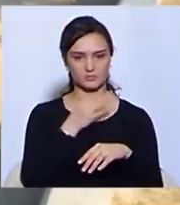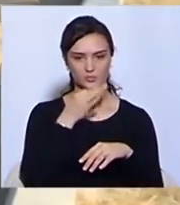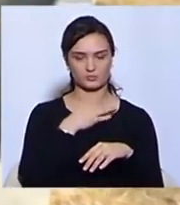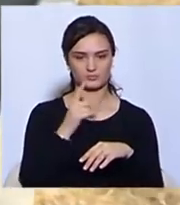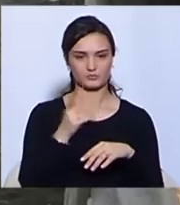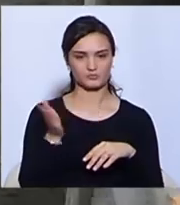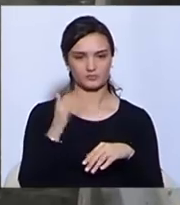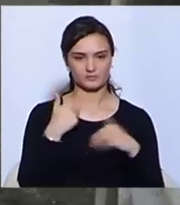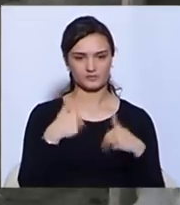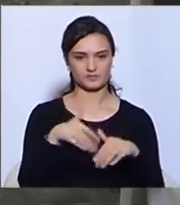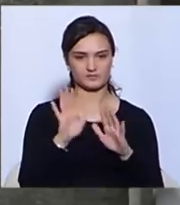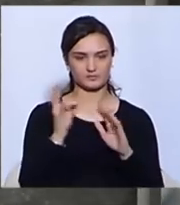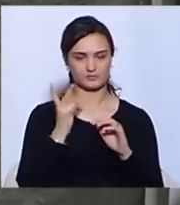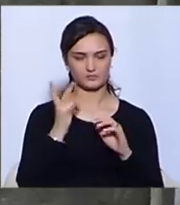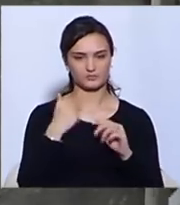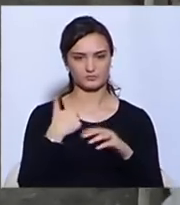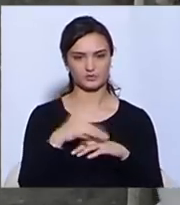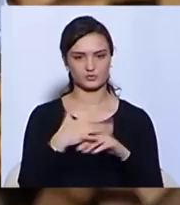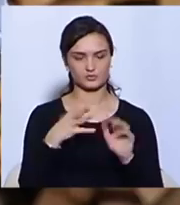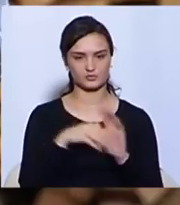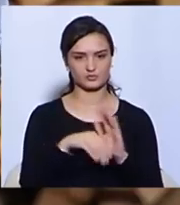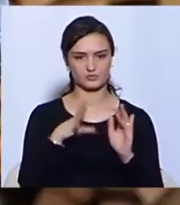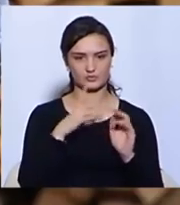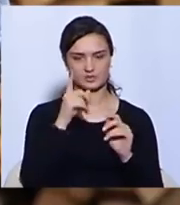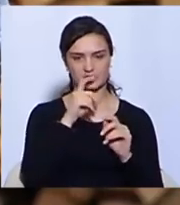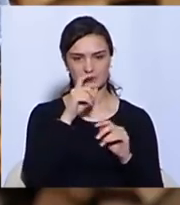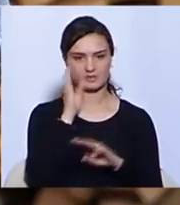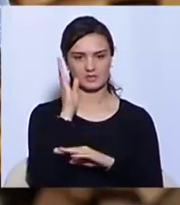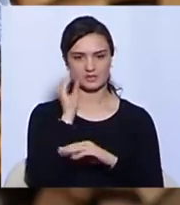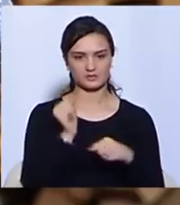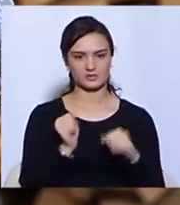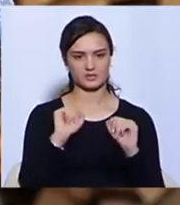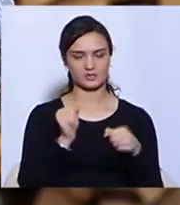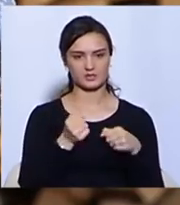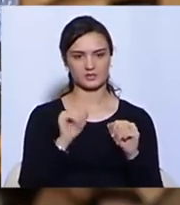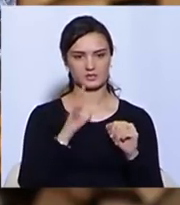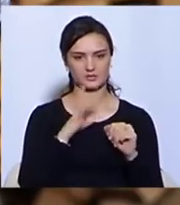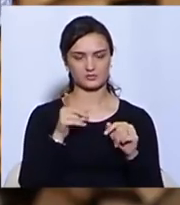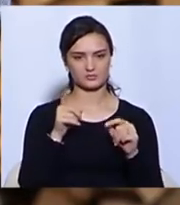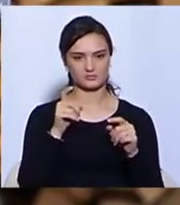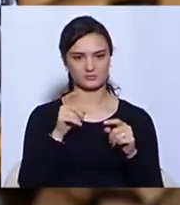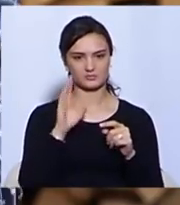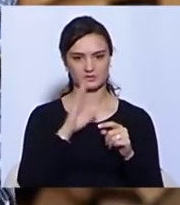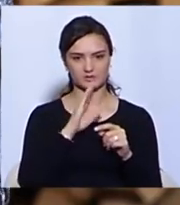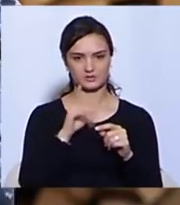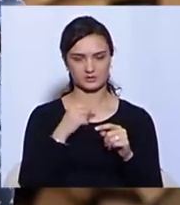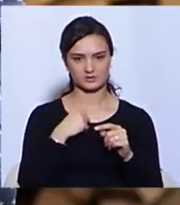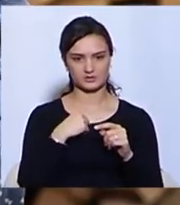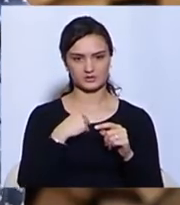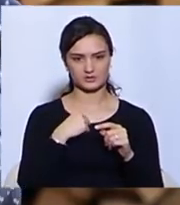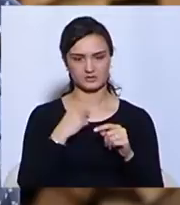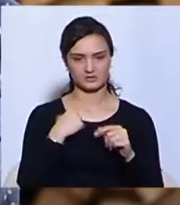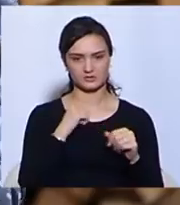რომ წავედით, მივდივართ. ჩემს ეზოში ეკიდა ტყემლის ხეზე საქანელა. და რატომღაც დედას